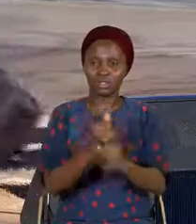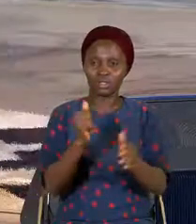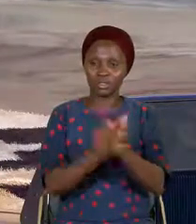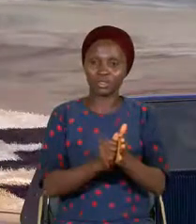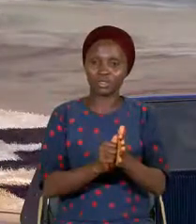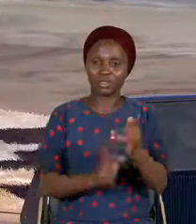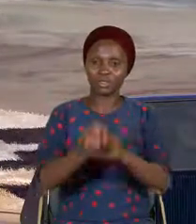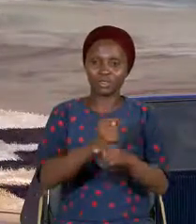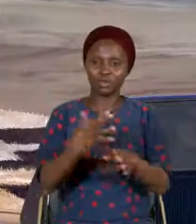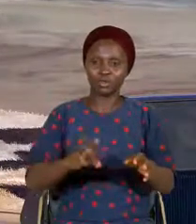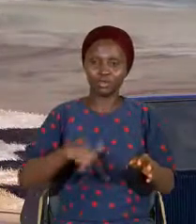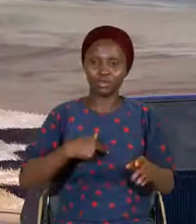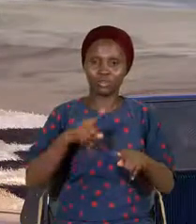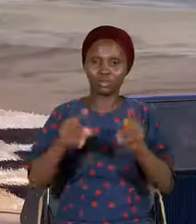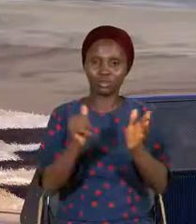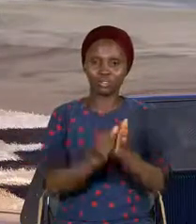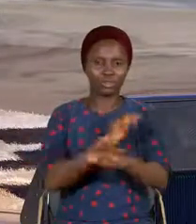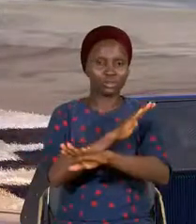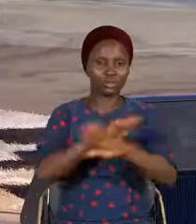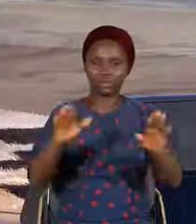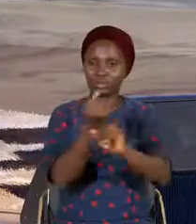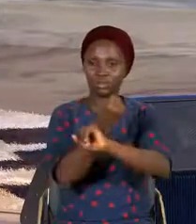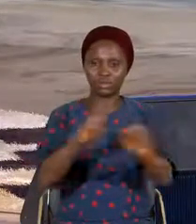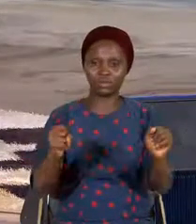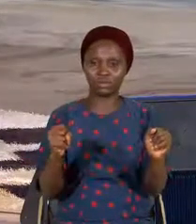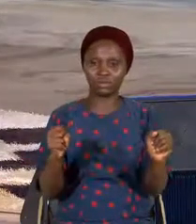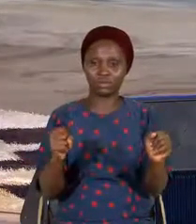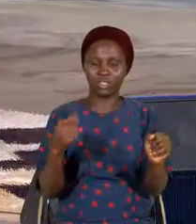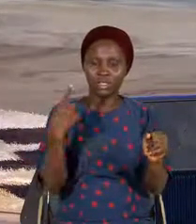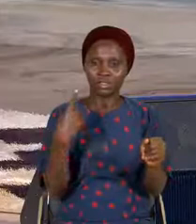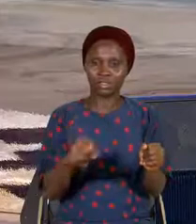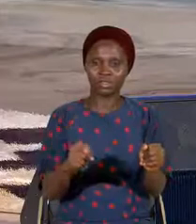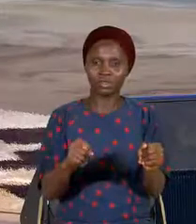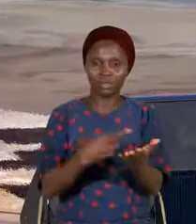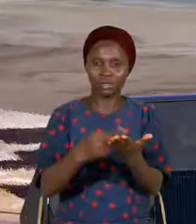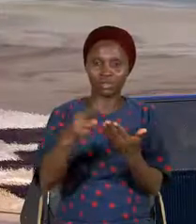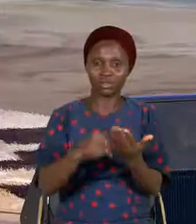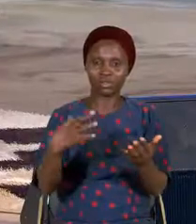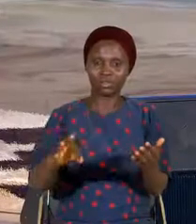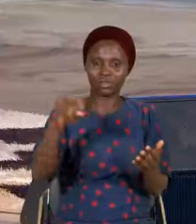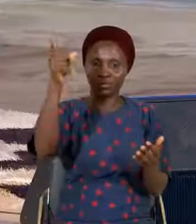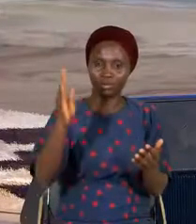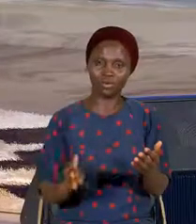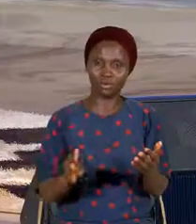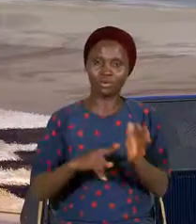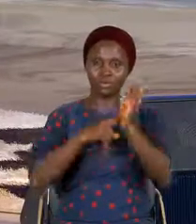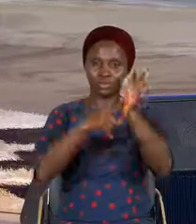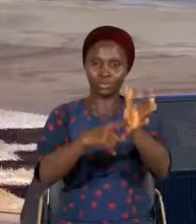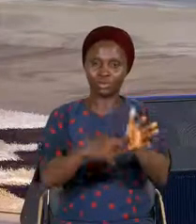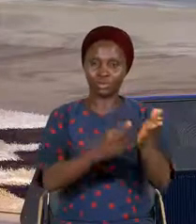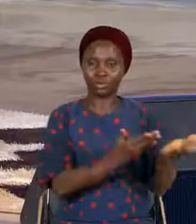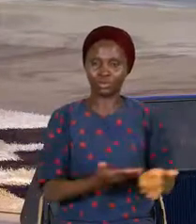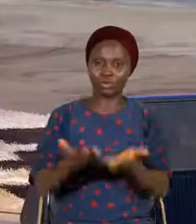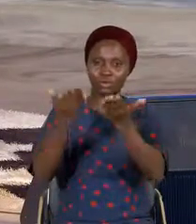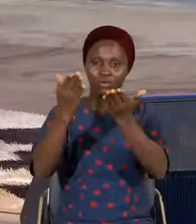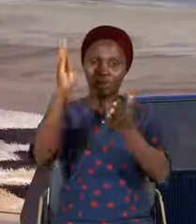telle religion, mais cela ne sauve pas. Mais il s'agit ici de la justice de Dieu, démontrée par Christ, offerte par